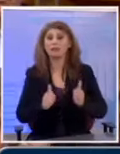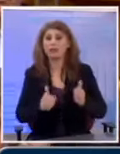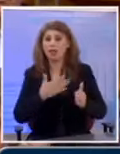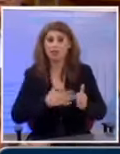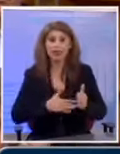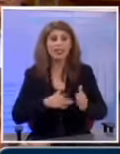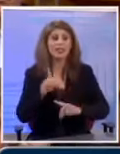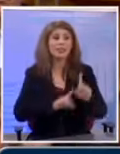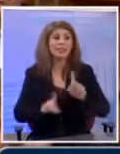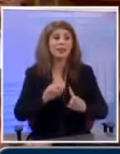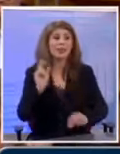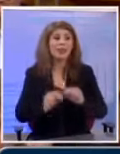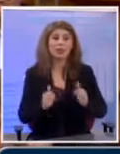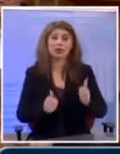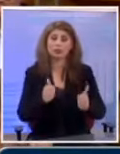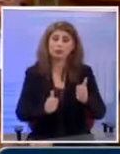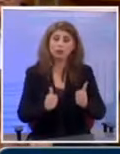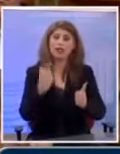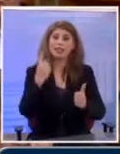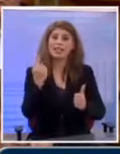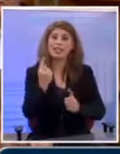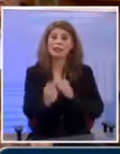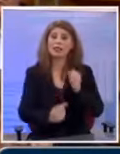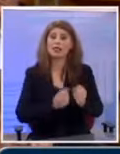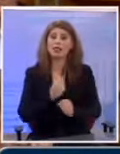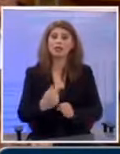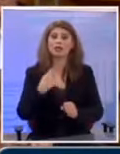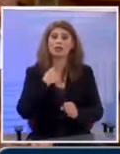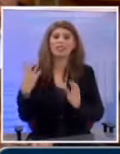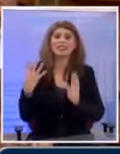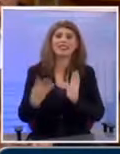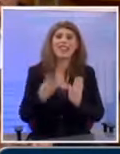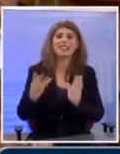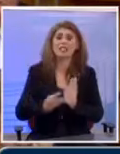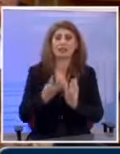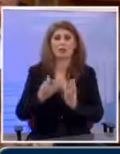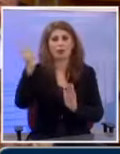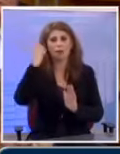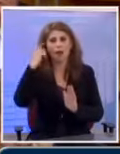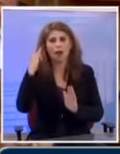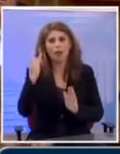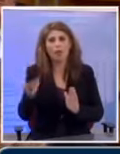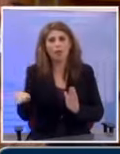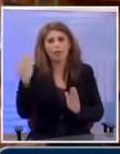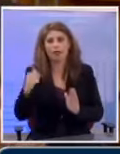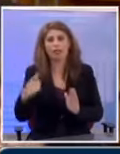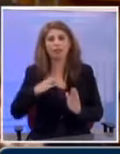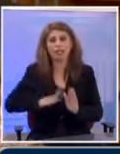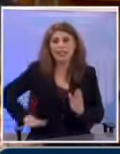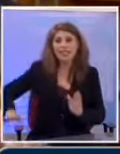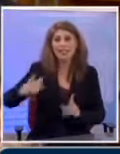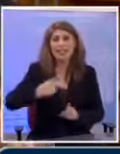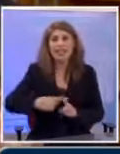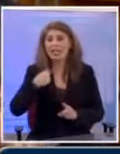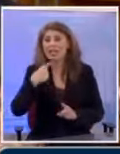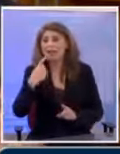Σε ποια εκλογική αναμέτρηση μέσα σε 1,5 χρόνο χάσατε 4 φορές και μυαλό δεν βάλατε ότι ο ελληνικός λαός σας έχει